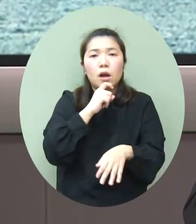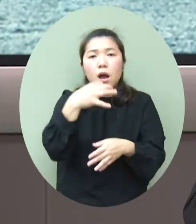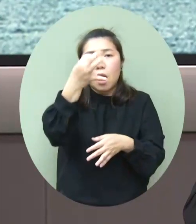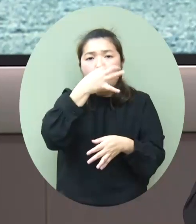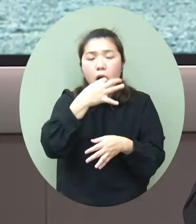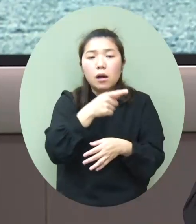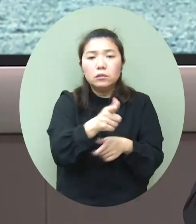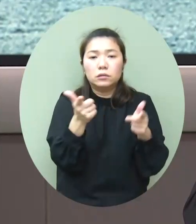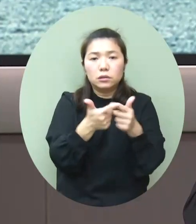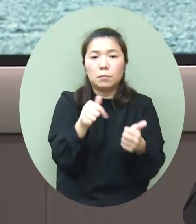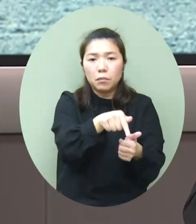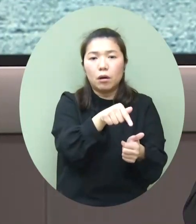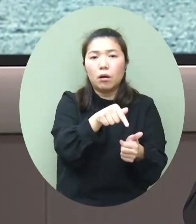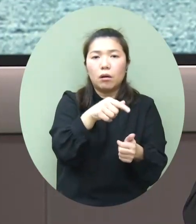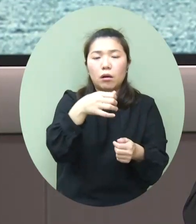注册的